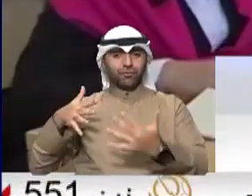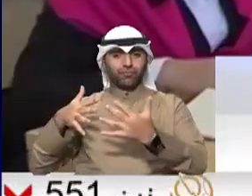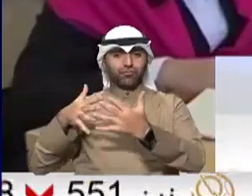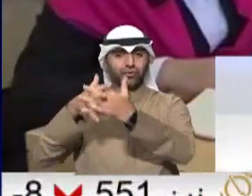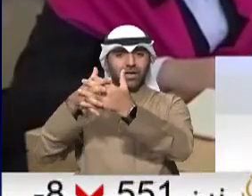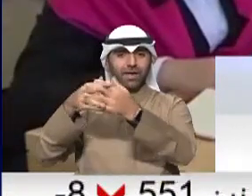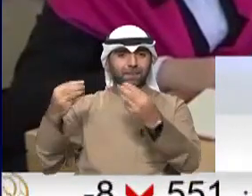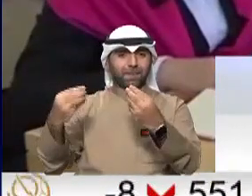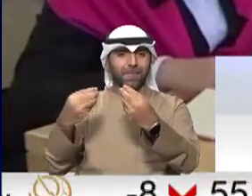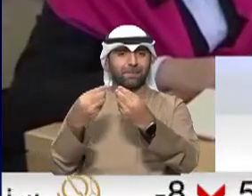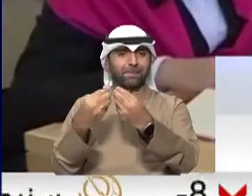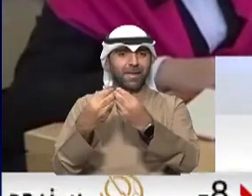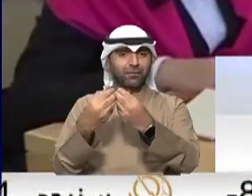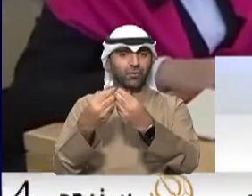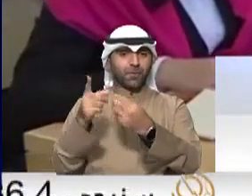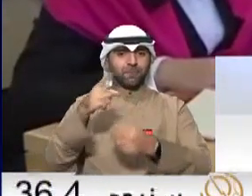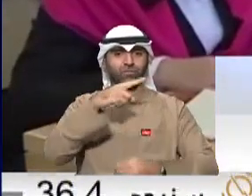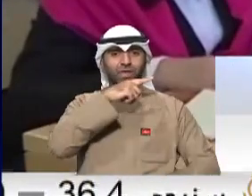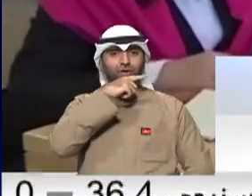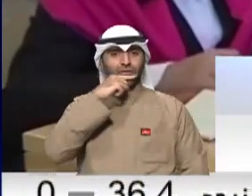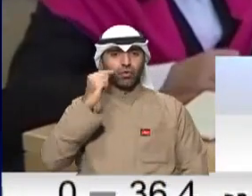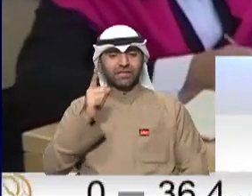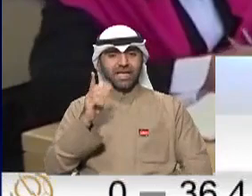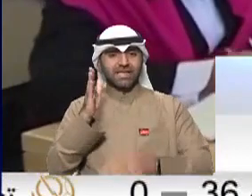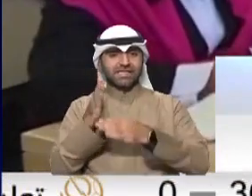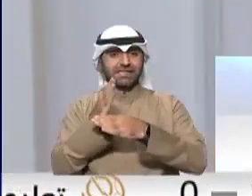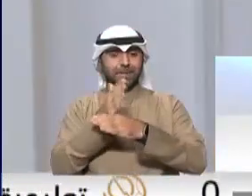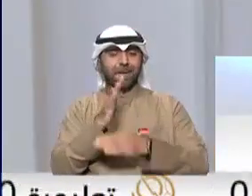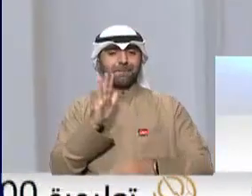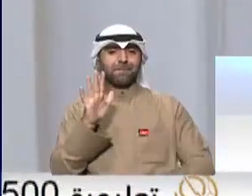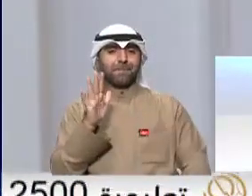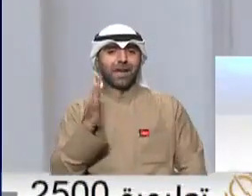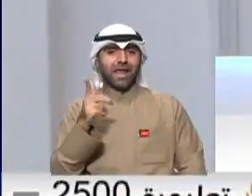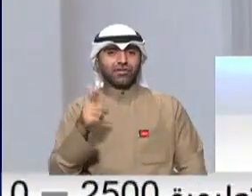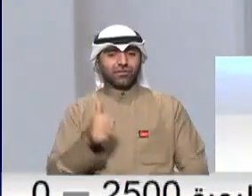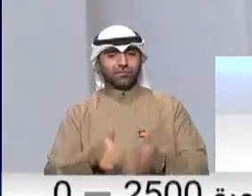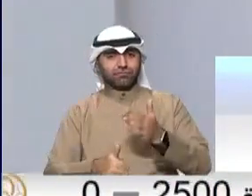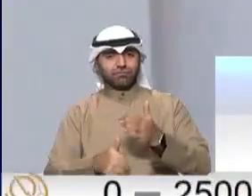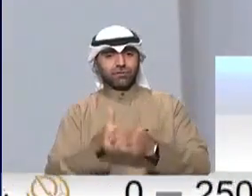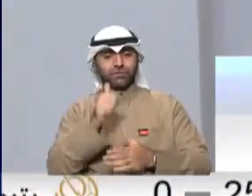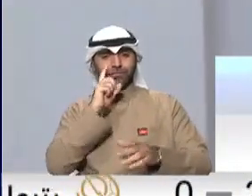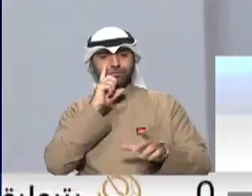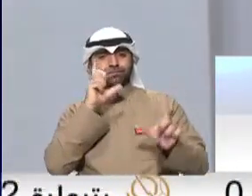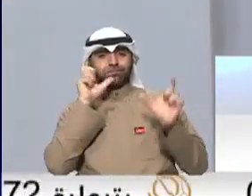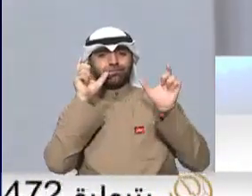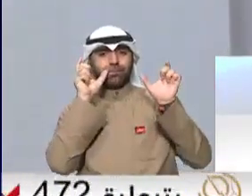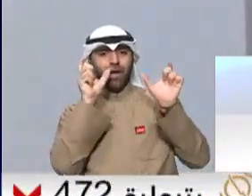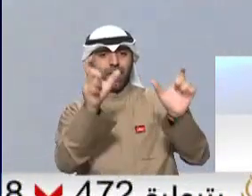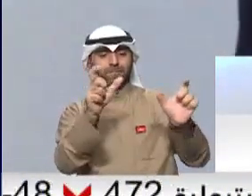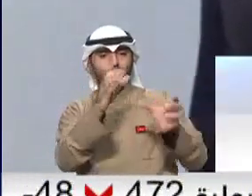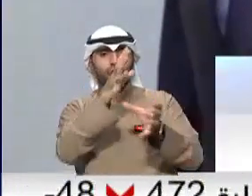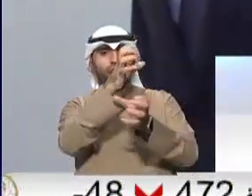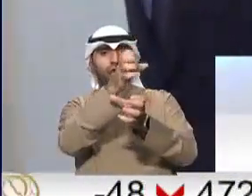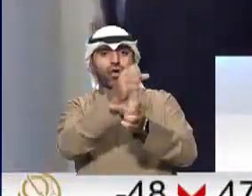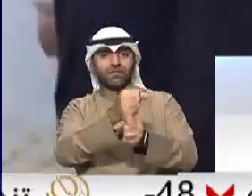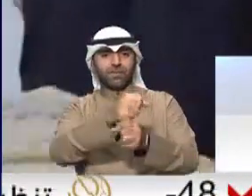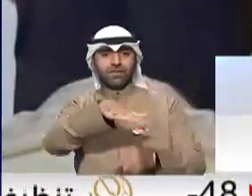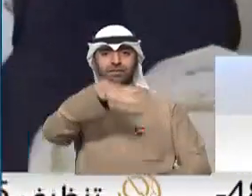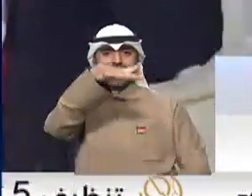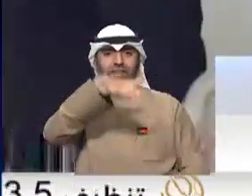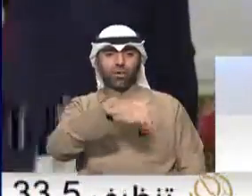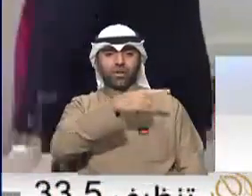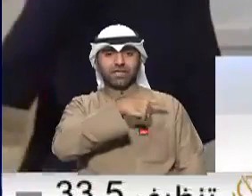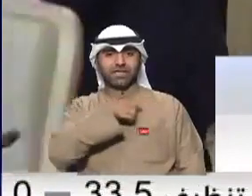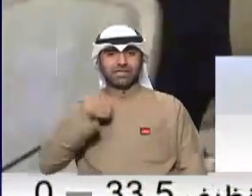الصين لديها خط واضح وهو التنمية، لأن الصين يسكنها 1.5 مليار إنسان،